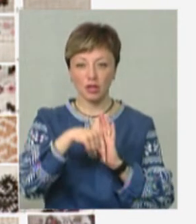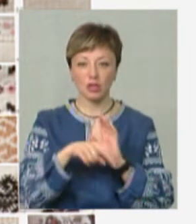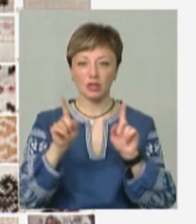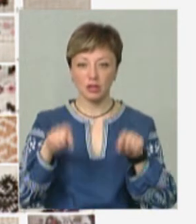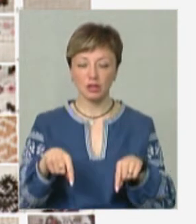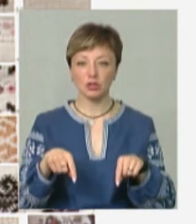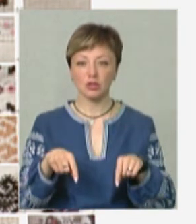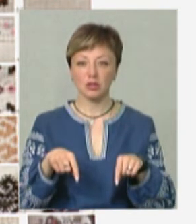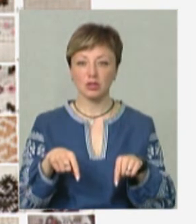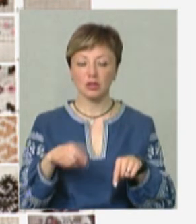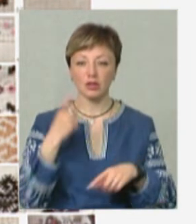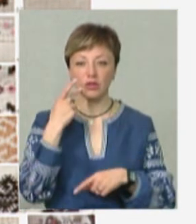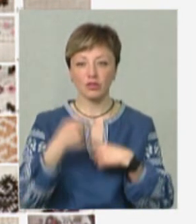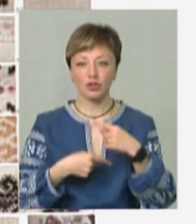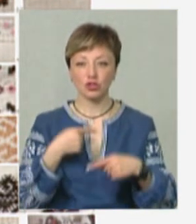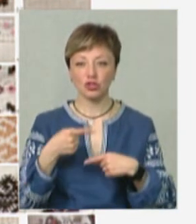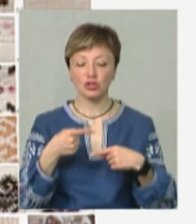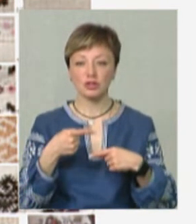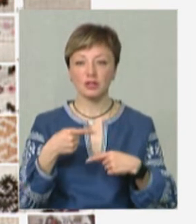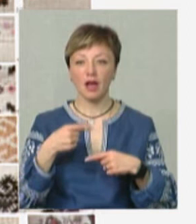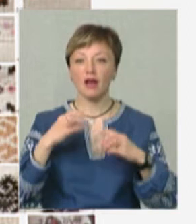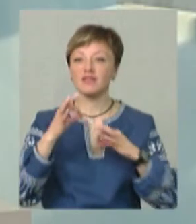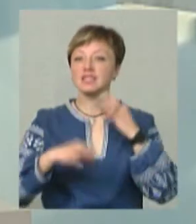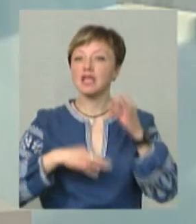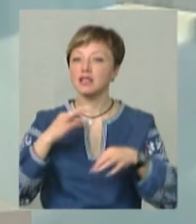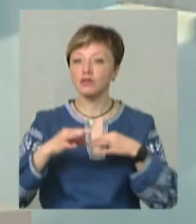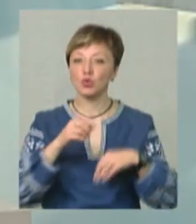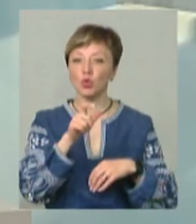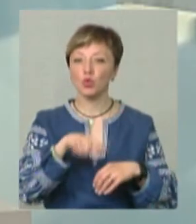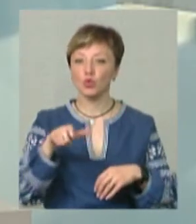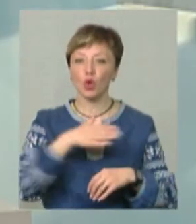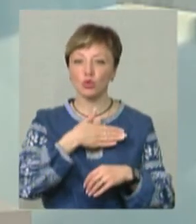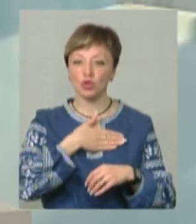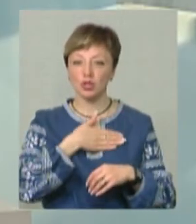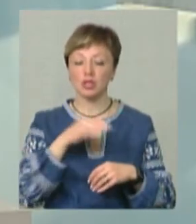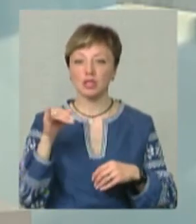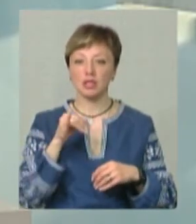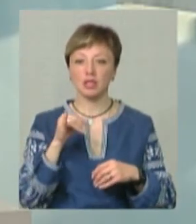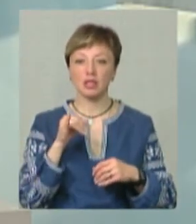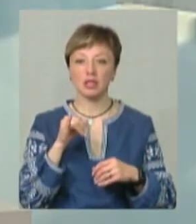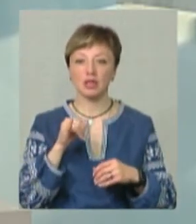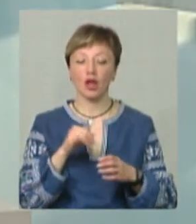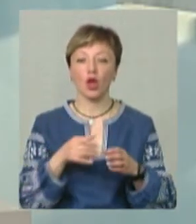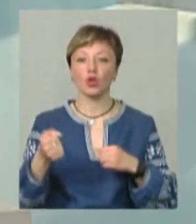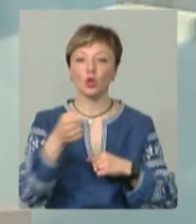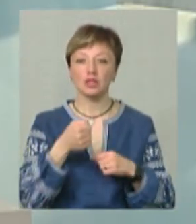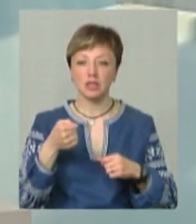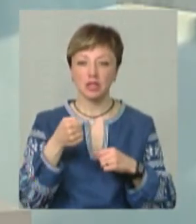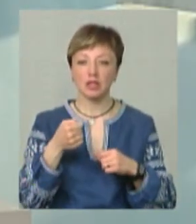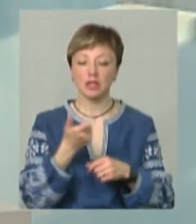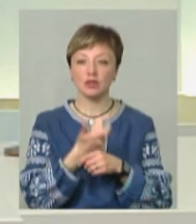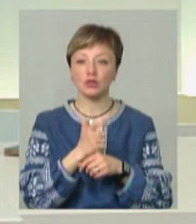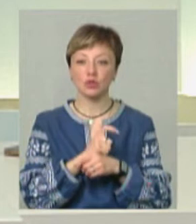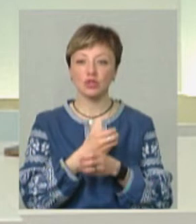теж вічність Всесвіту, вічність людської душі, і абсолютно носили